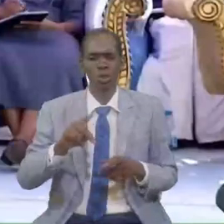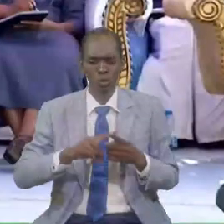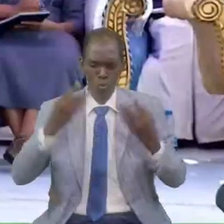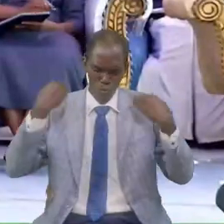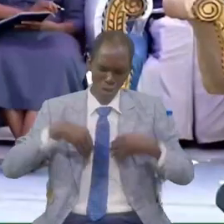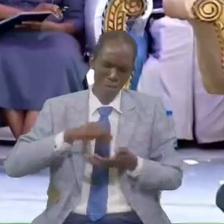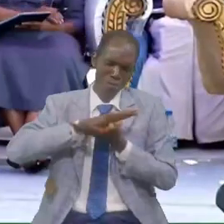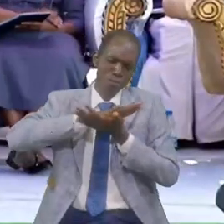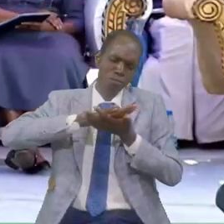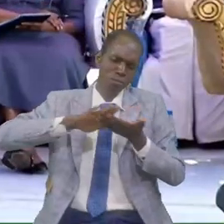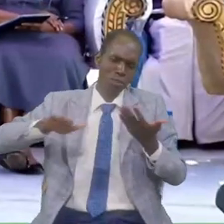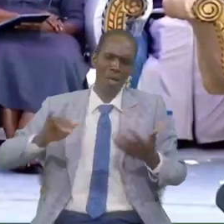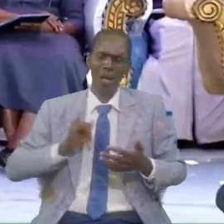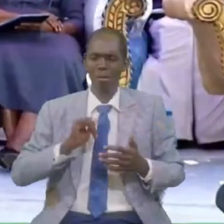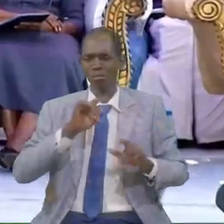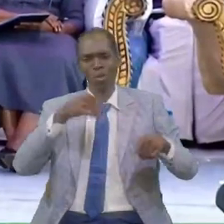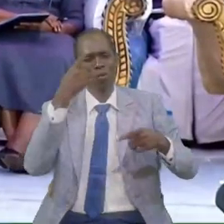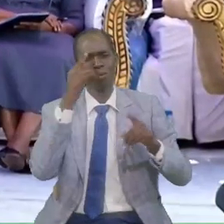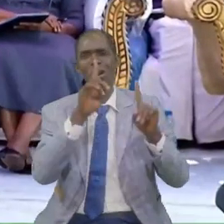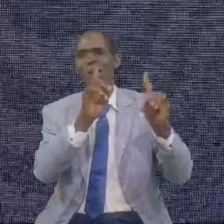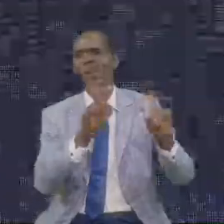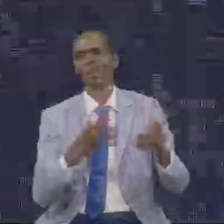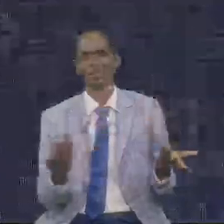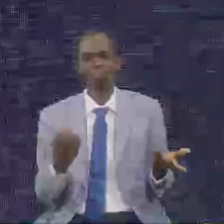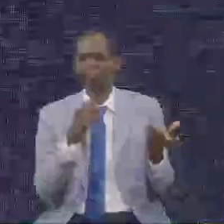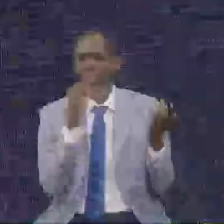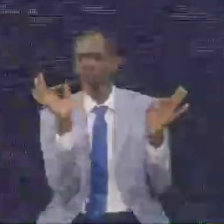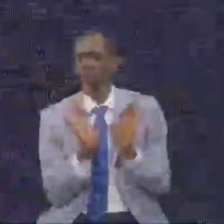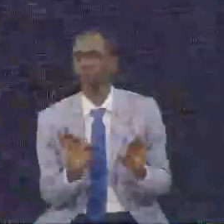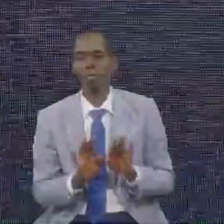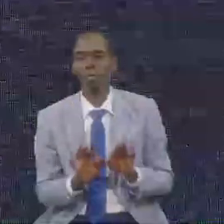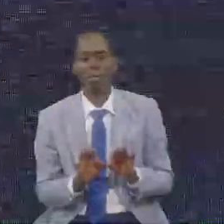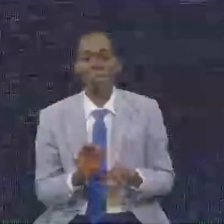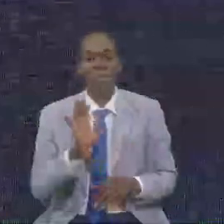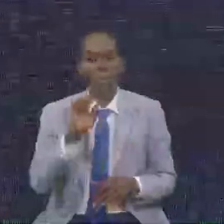Et vous dites, ah, je n'ai pas besoin de bien m'habiller parce que je vais à un examen.